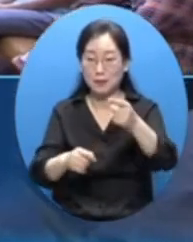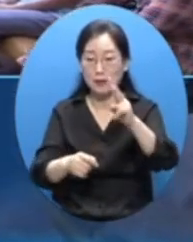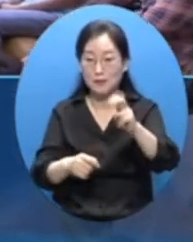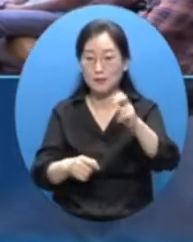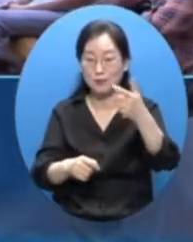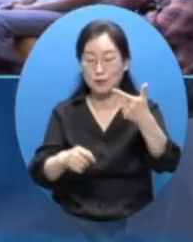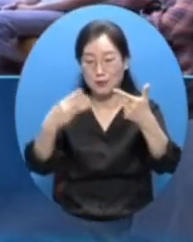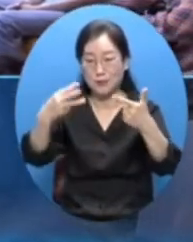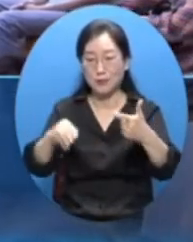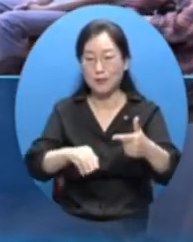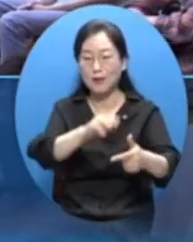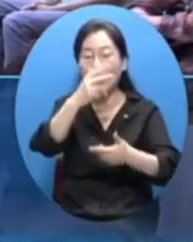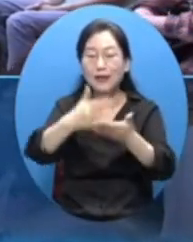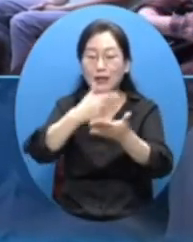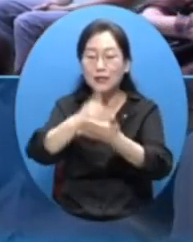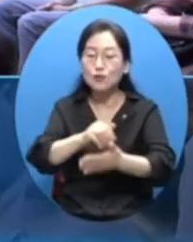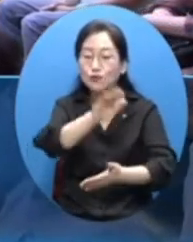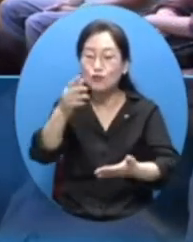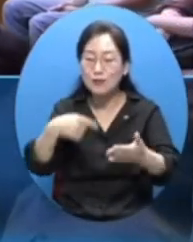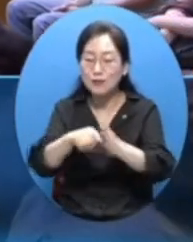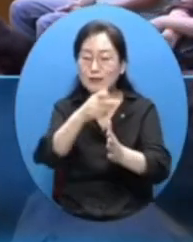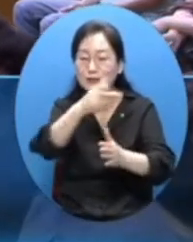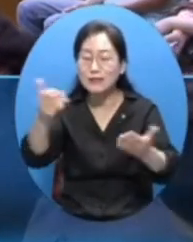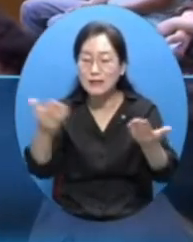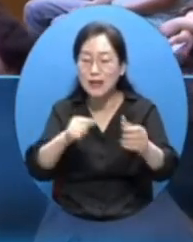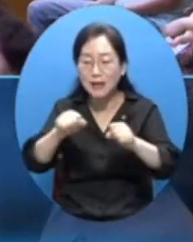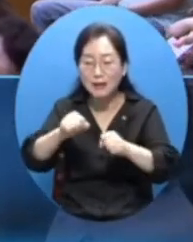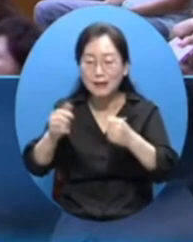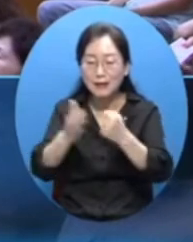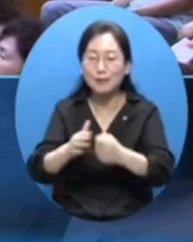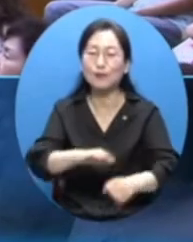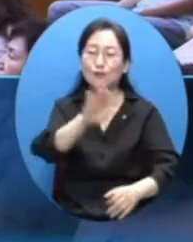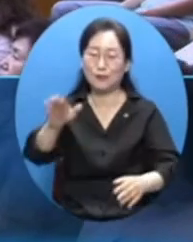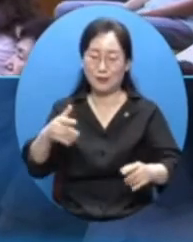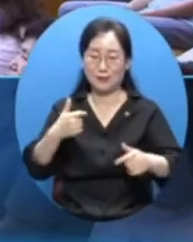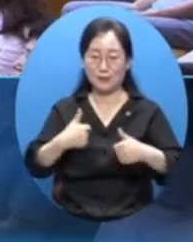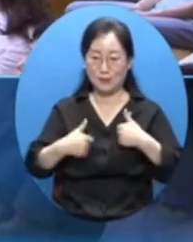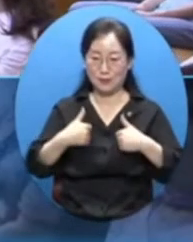야훼께서 우리를 위하여 큰 일을 행하셨으니 우리는 기쁘도다.